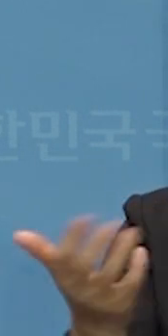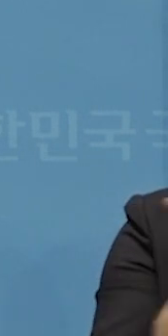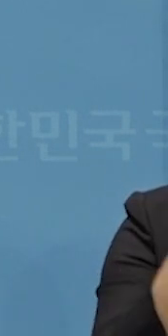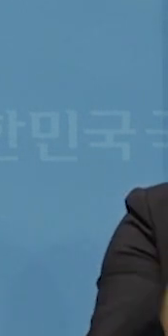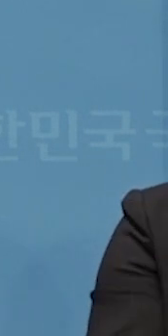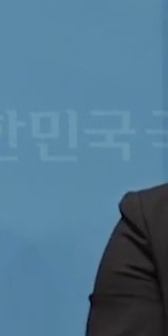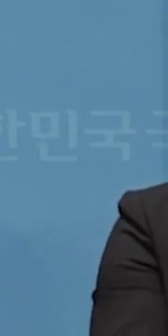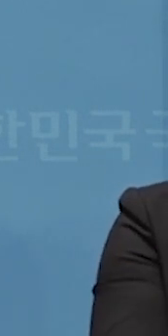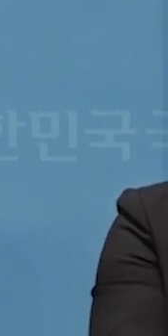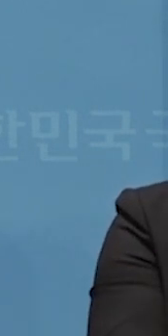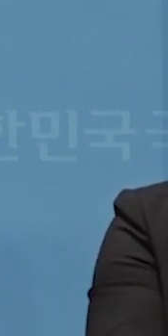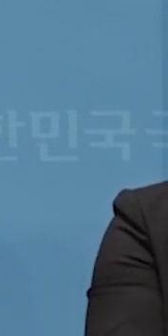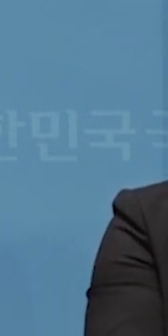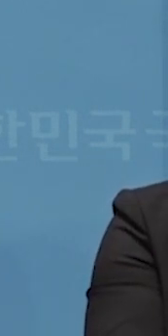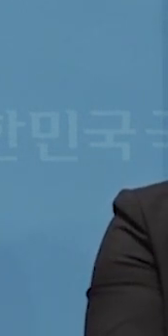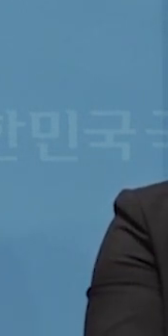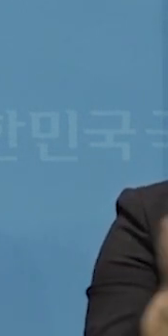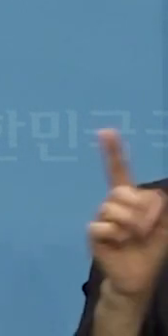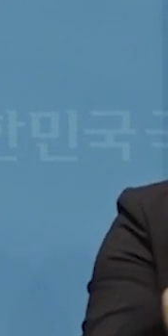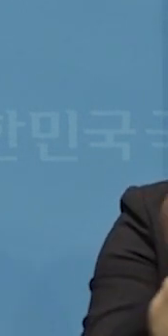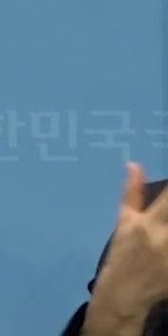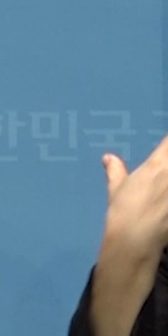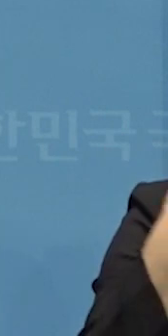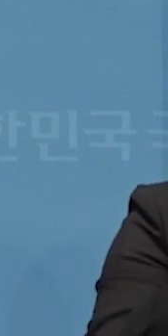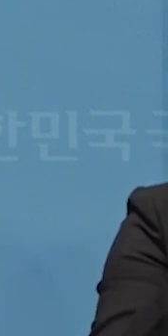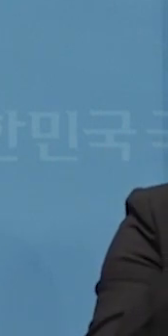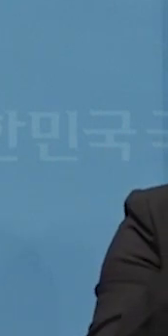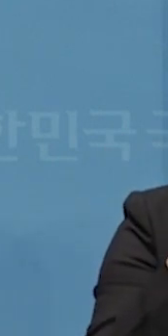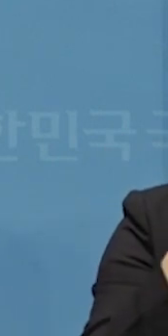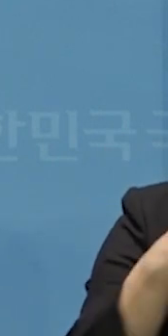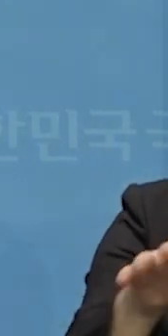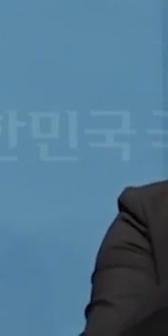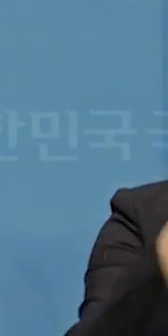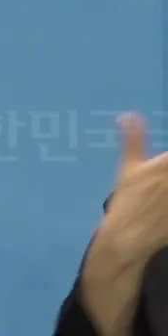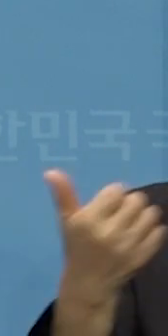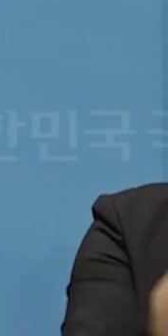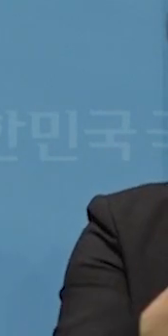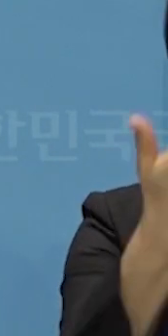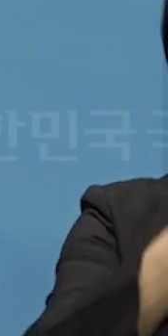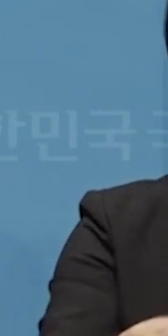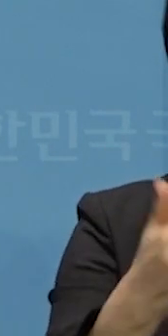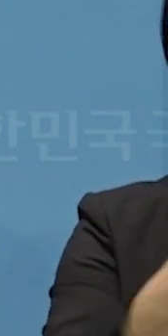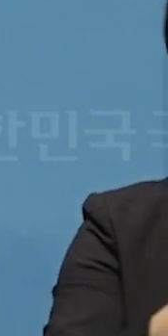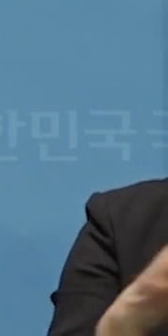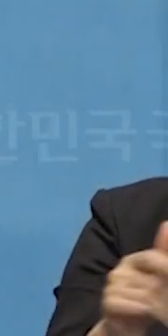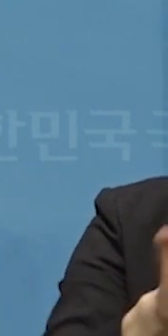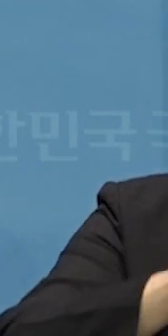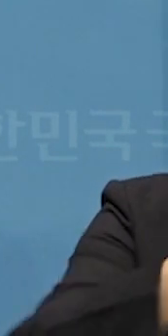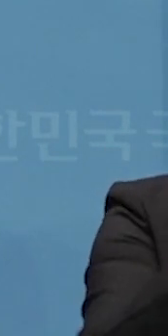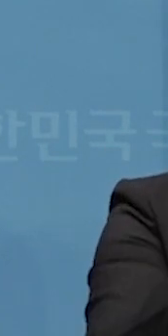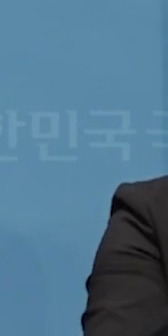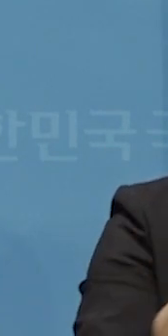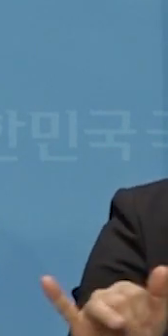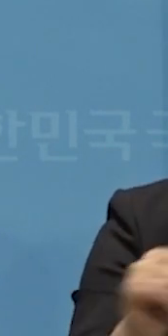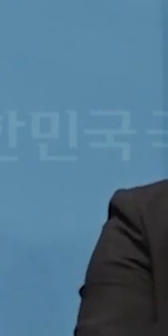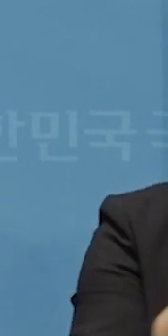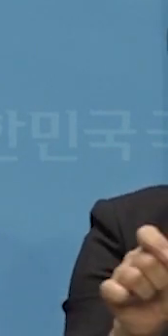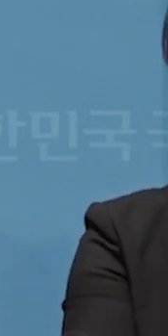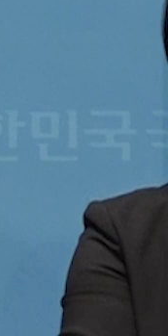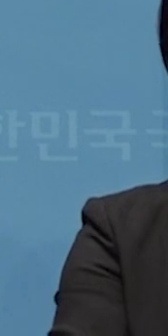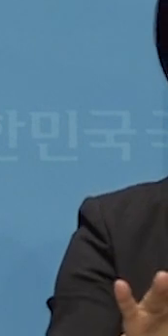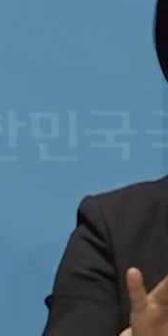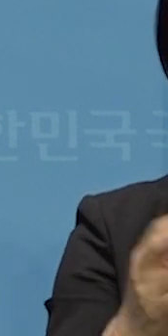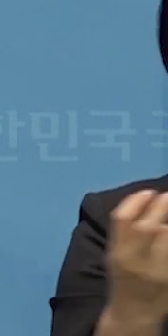이태 참사에서 책임지지 않고 코로나의 후유증을 겪은 자영업자에 대해서도 특별한